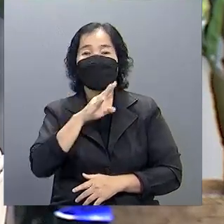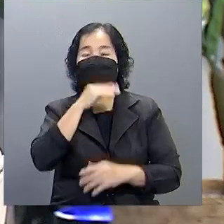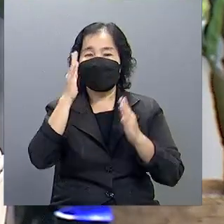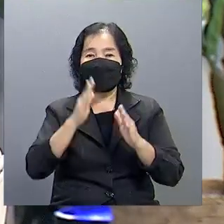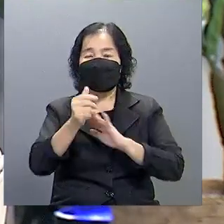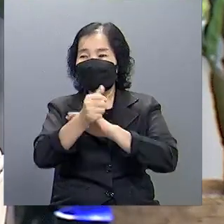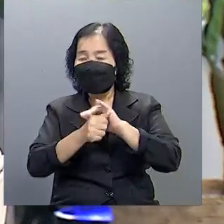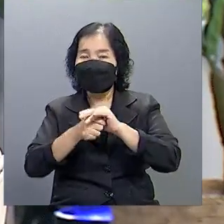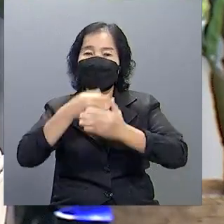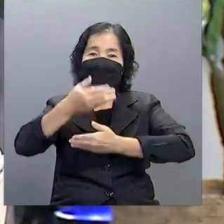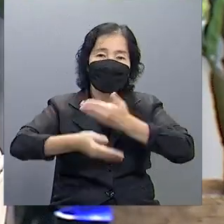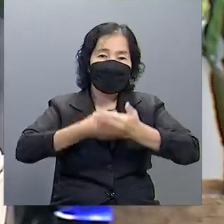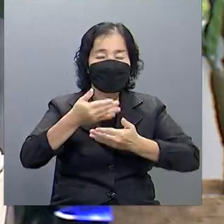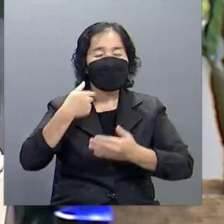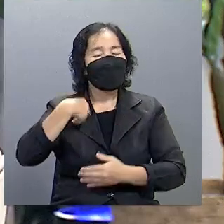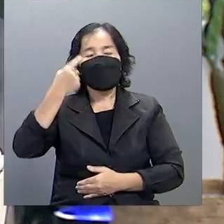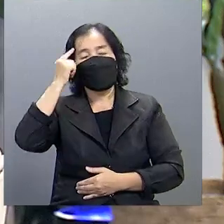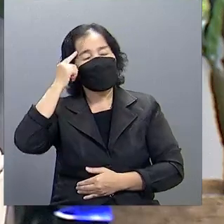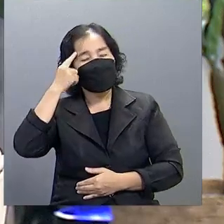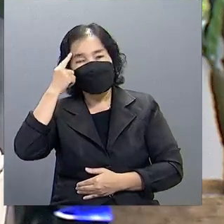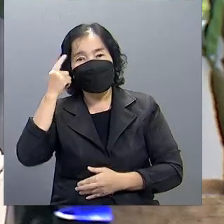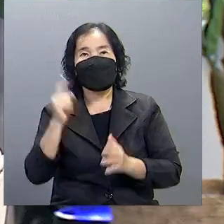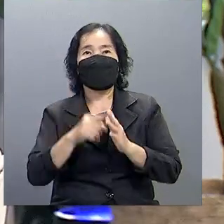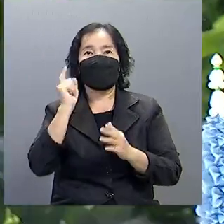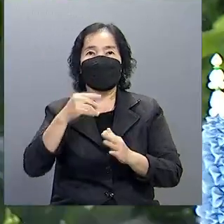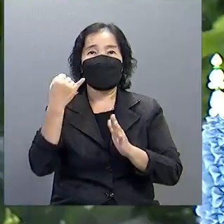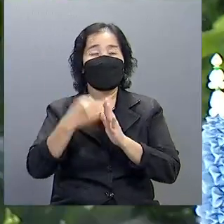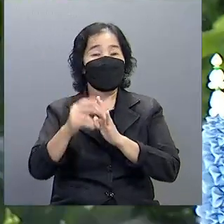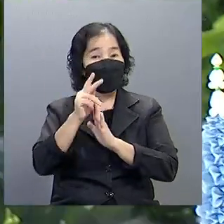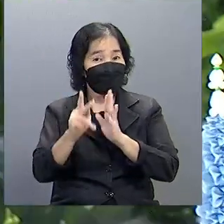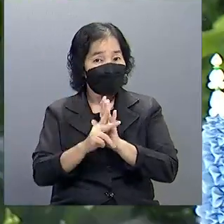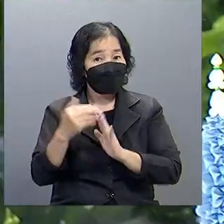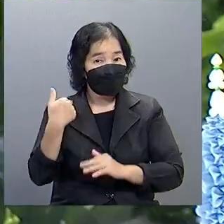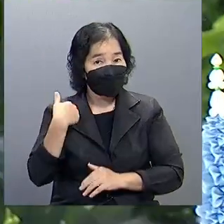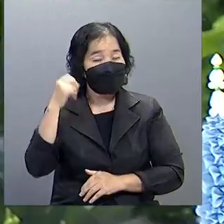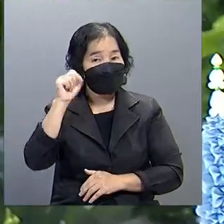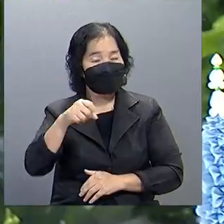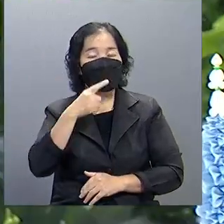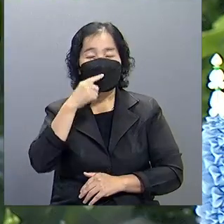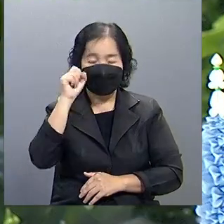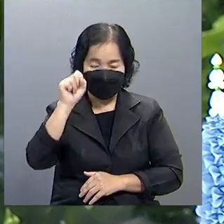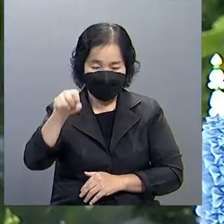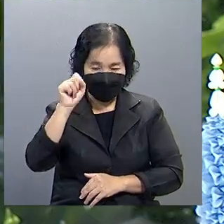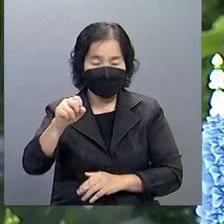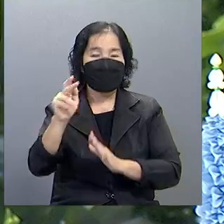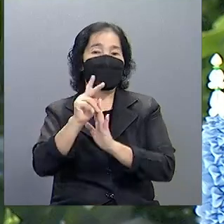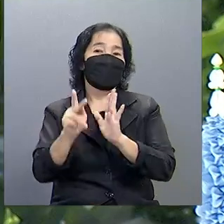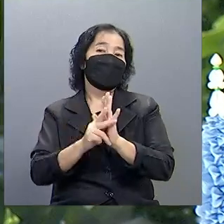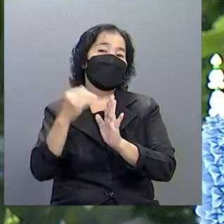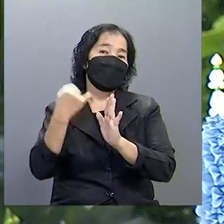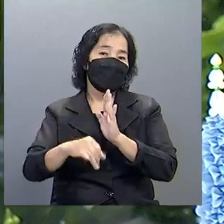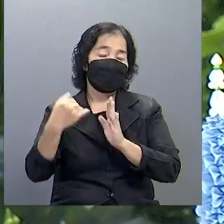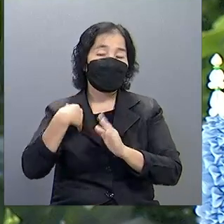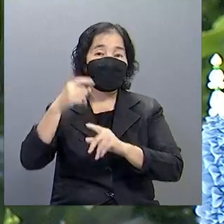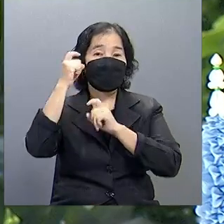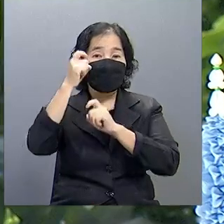จะด้วยเล่ห์กลใดอะไรก็แล้วแต่ก็ต้องมีความผิดตามกฎหมายโดยใช้งานต้องครับอันนี้อันนี้เป็นความผิดกฎหมายแน่นอนแล้วก็อันตรายก็สำคัญผมดิ